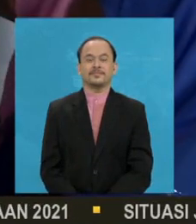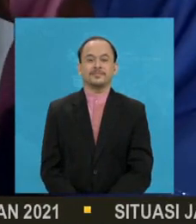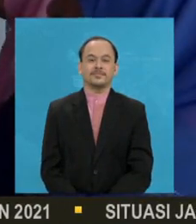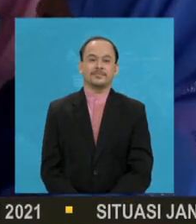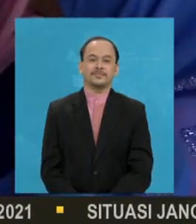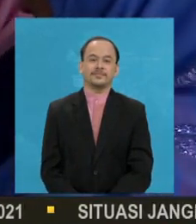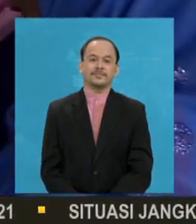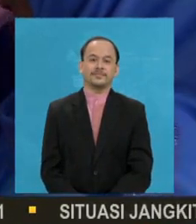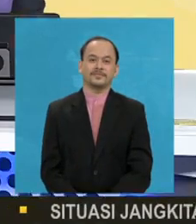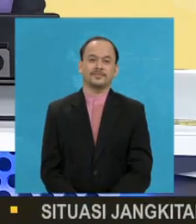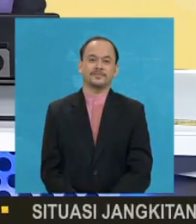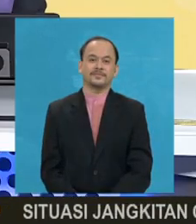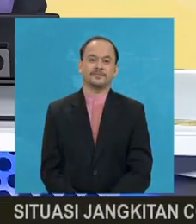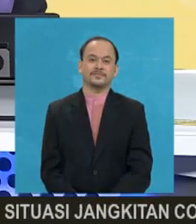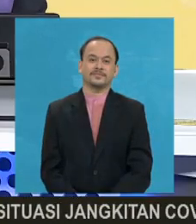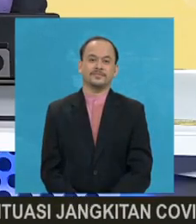akhir-akhir